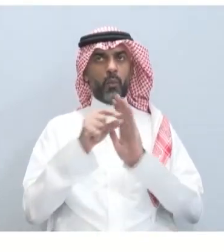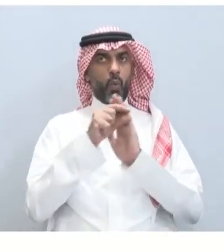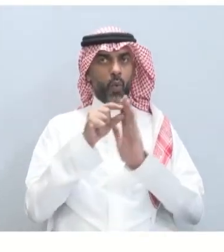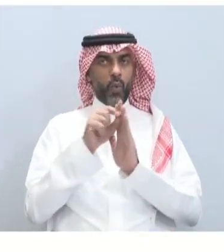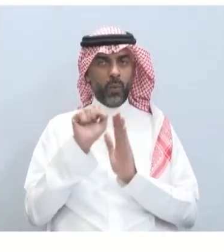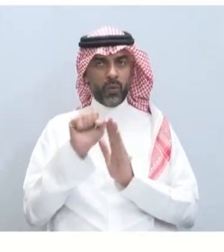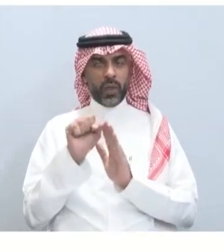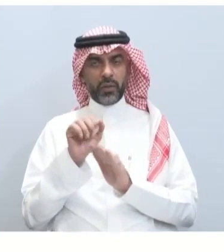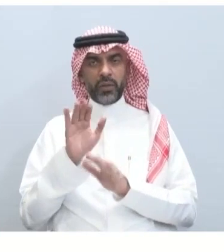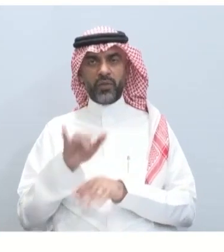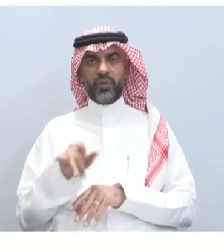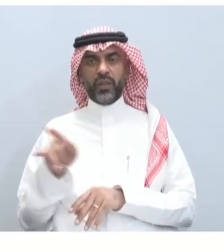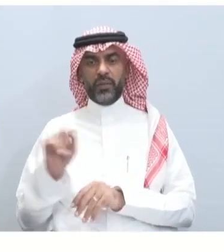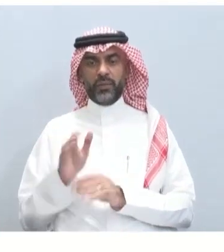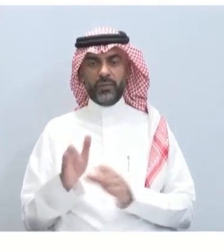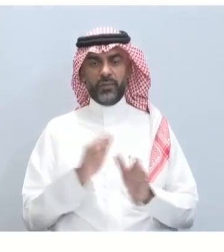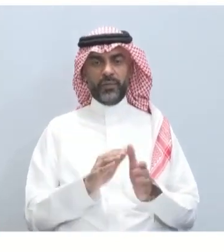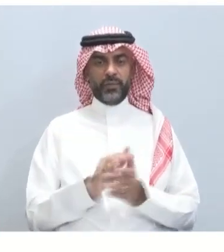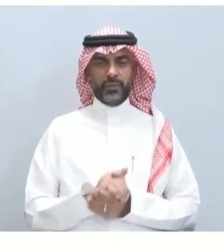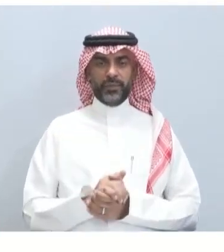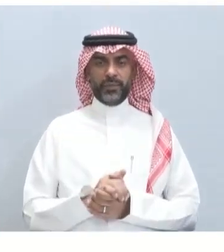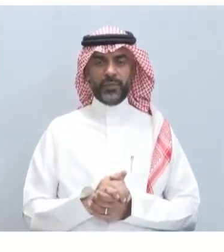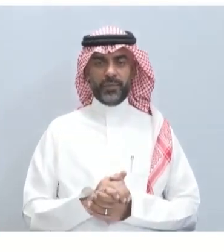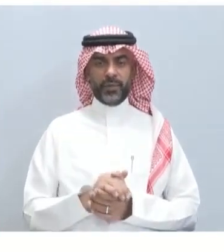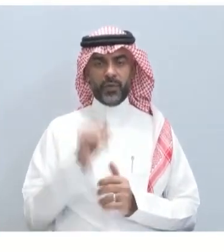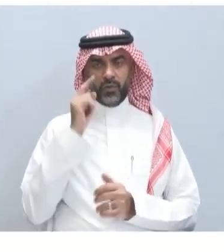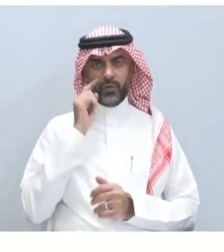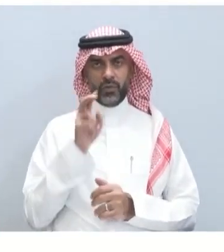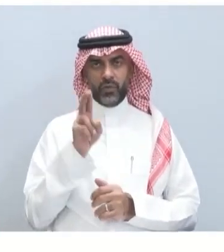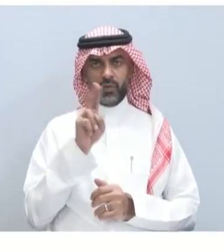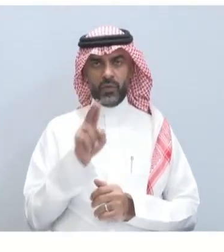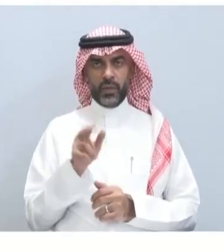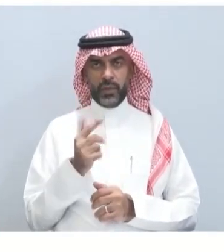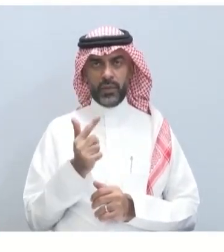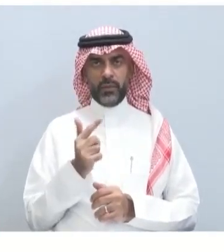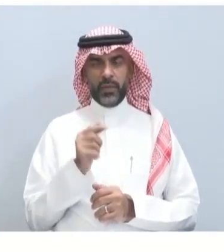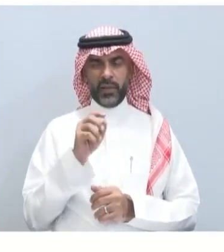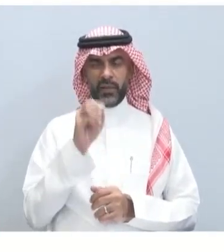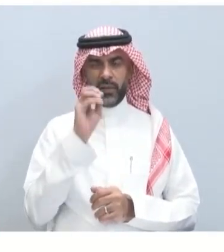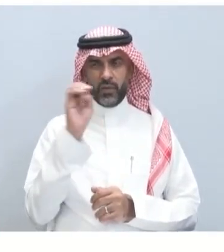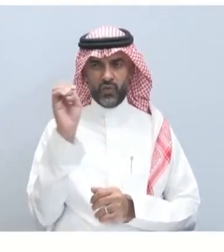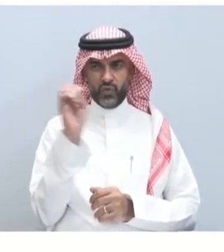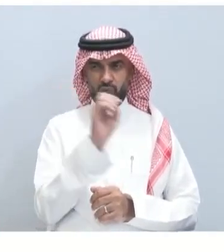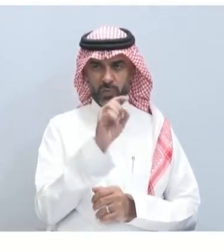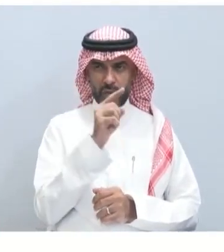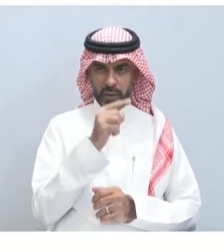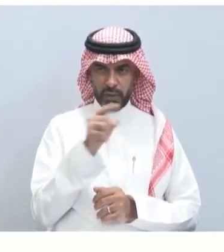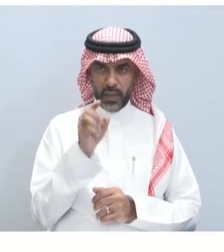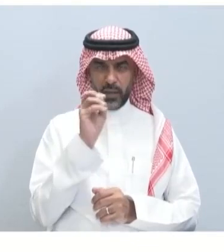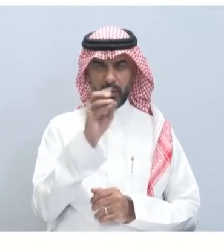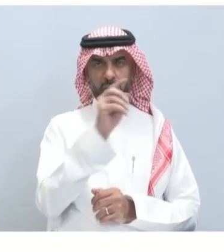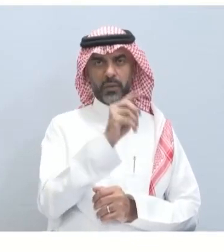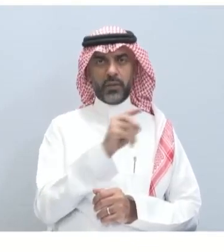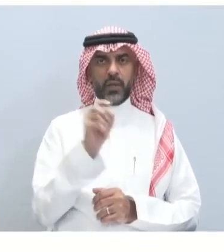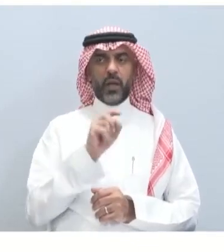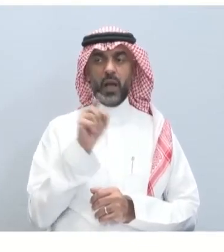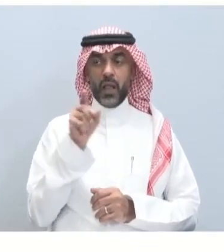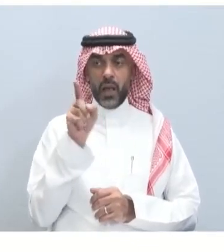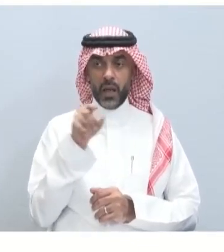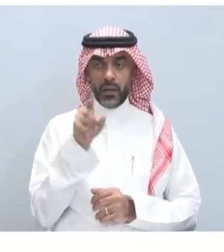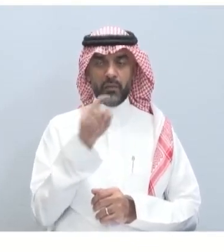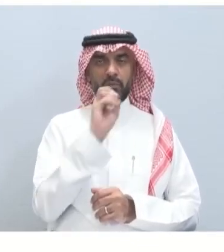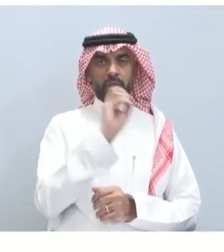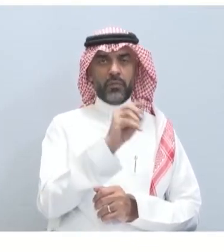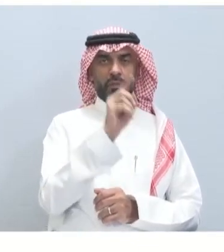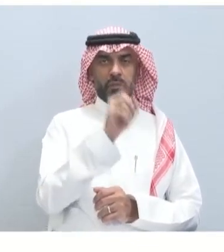البشريه لدينا هذا السؤال ضع علامه صح امام العباره الصحيحه وعلامه خطا امام